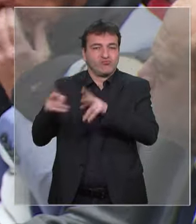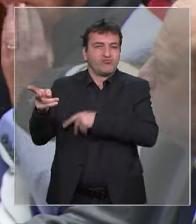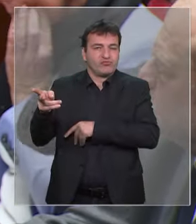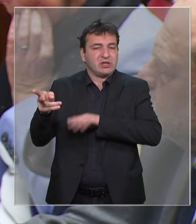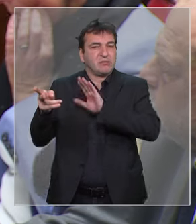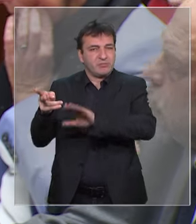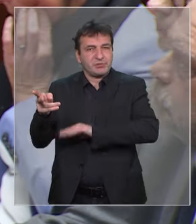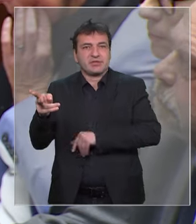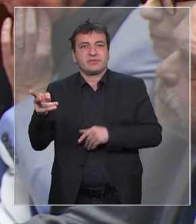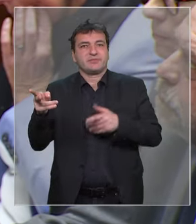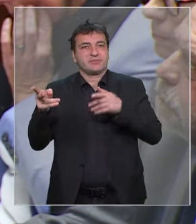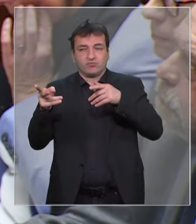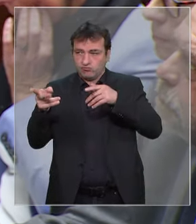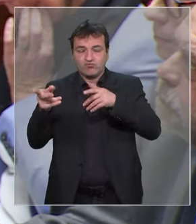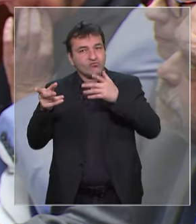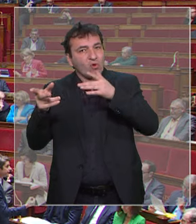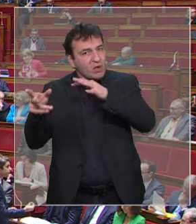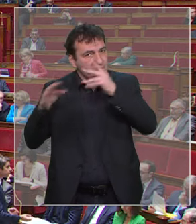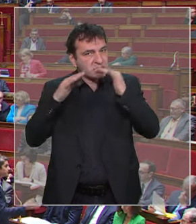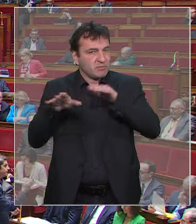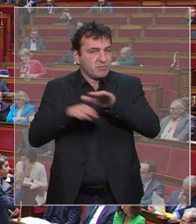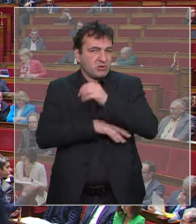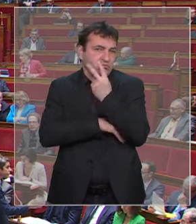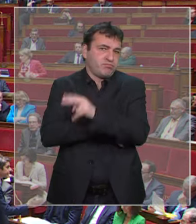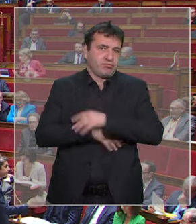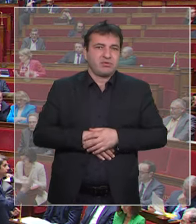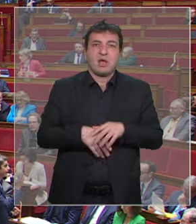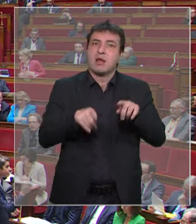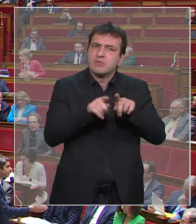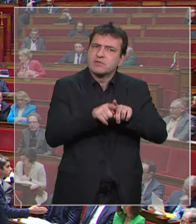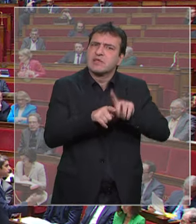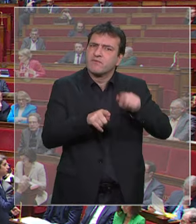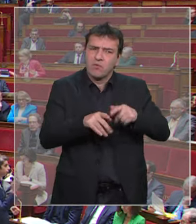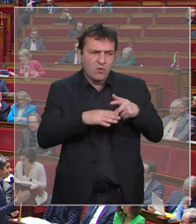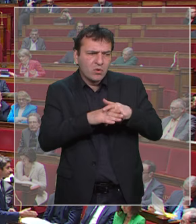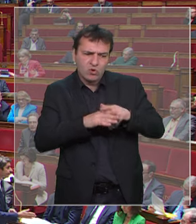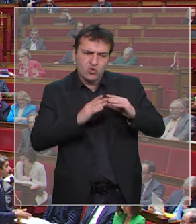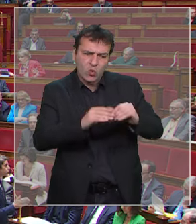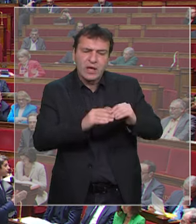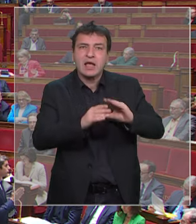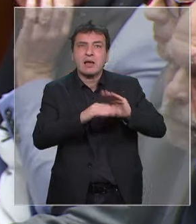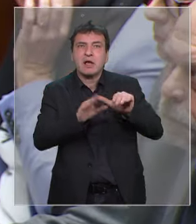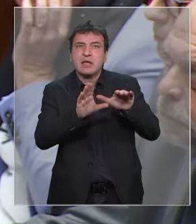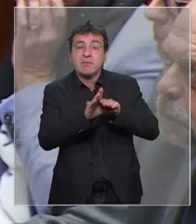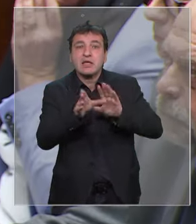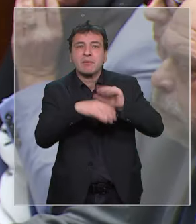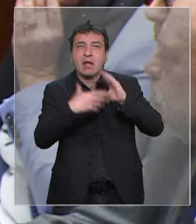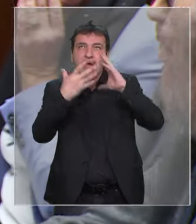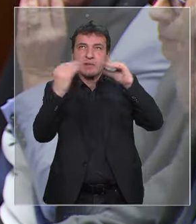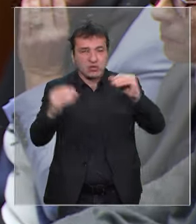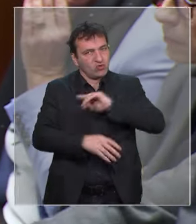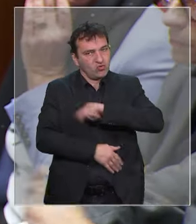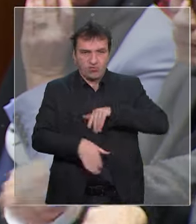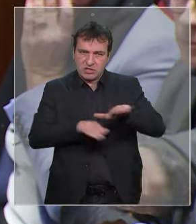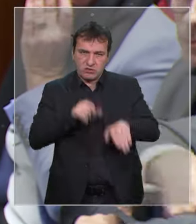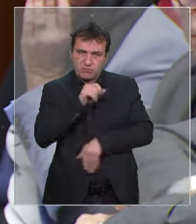françaises et de Ferdinand Buisson, qui lui-même affirmait qu'il faut commencer par le concret avant l'imagé, puis l'abstrait. Nous allons progressivement l'adopter en